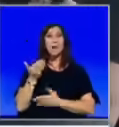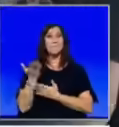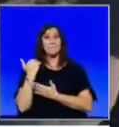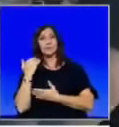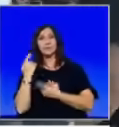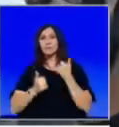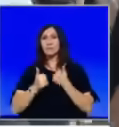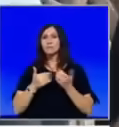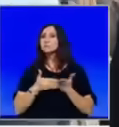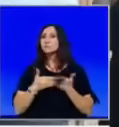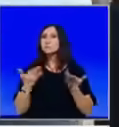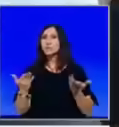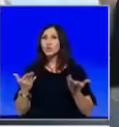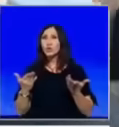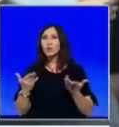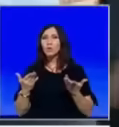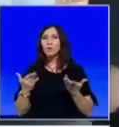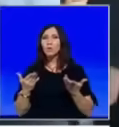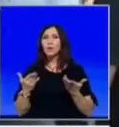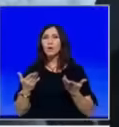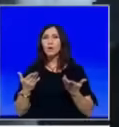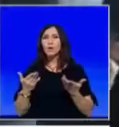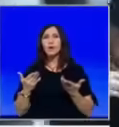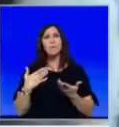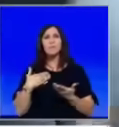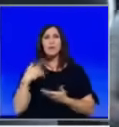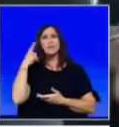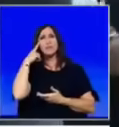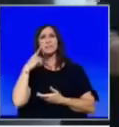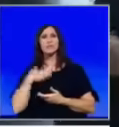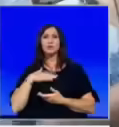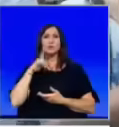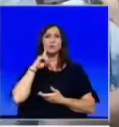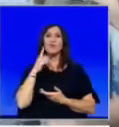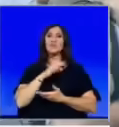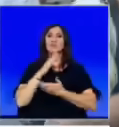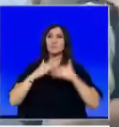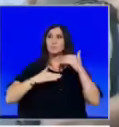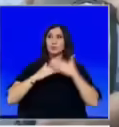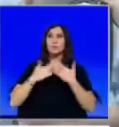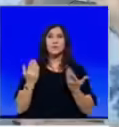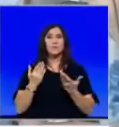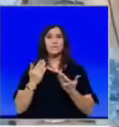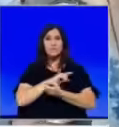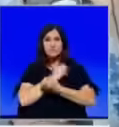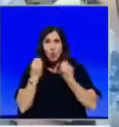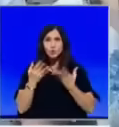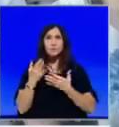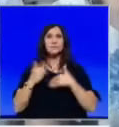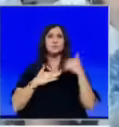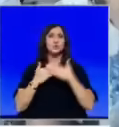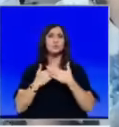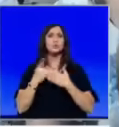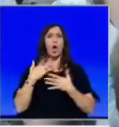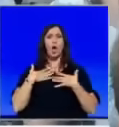състезанието. Да, защо? Ние вярваме в нашото момче, знаем какви са възможностите, на какво е способен. Той има физика